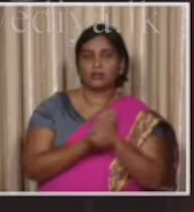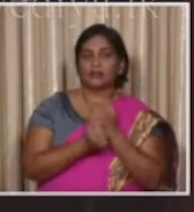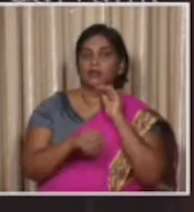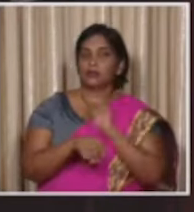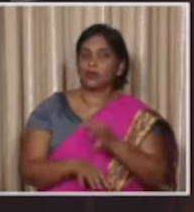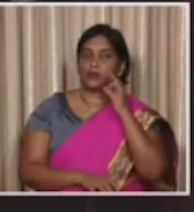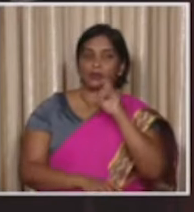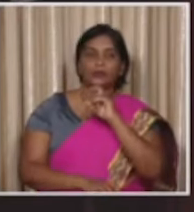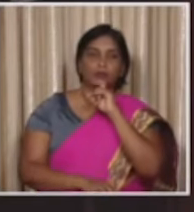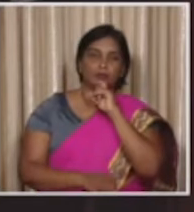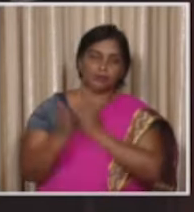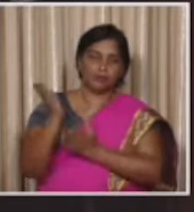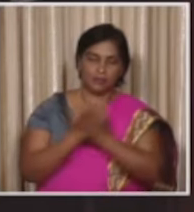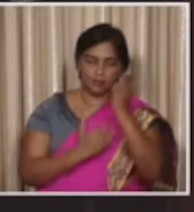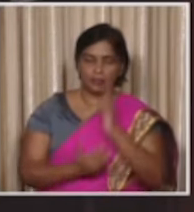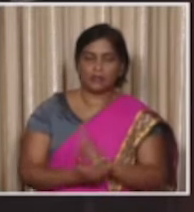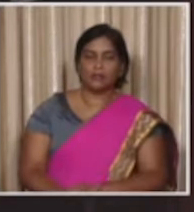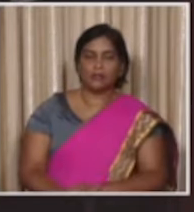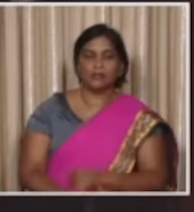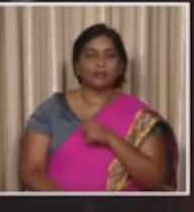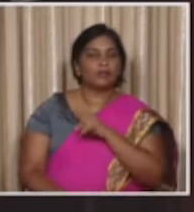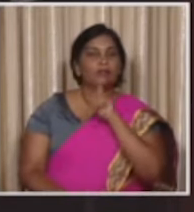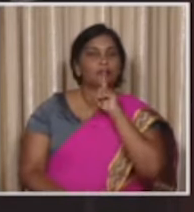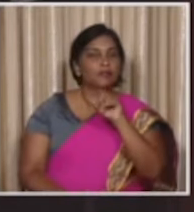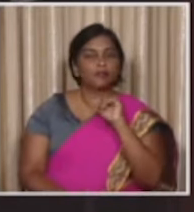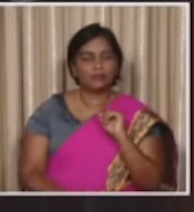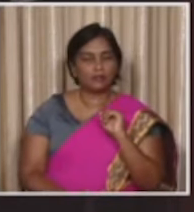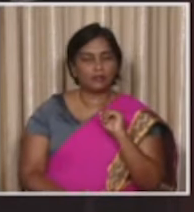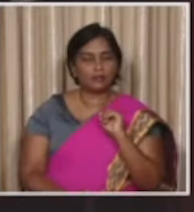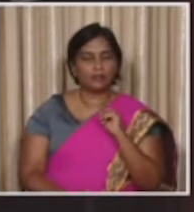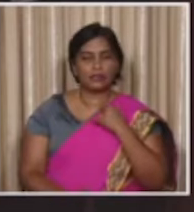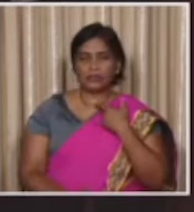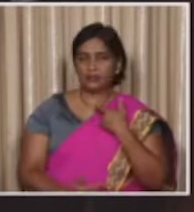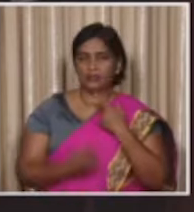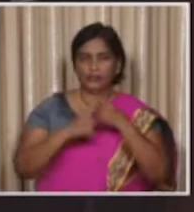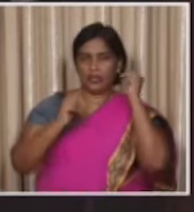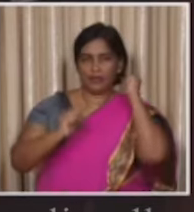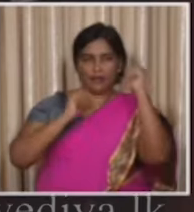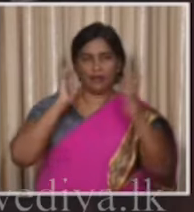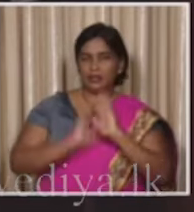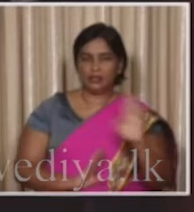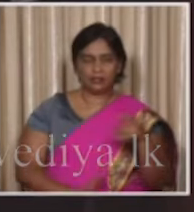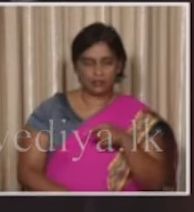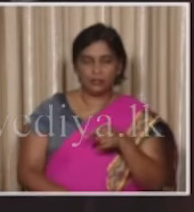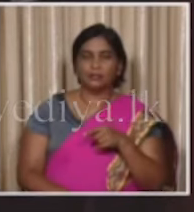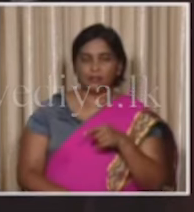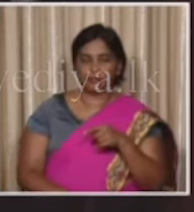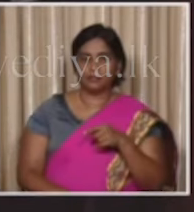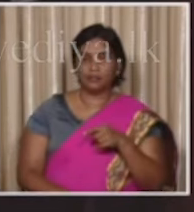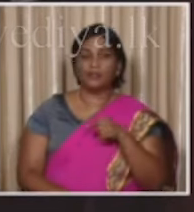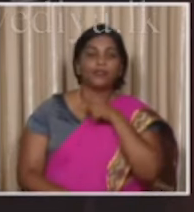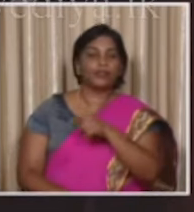එපා කියලා අධිකරණයට යනවා. මේක කිව්වේ ඇයි මං? අපිට කාටවත් මඩ ගහන්න නෙමෙයි.